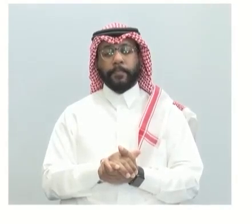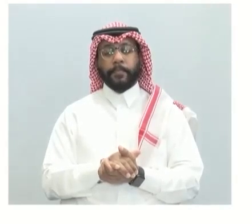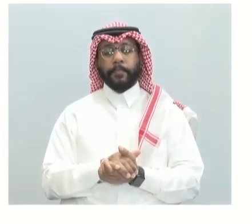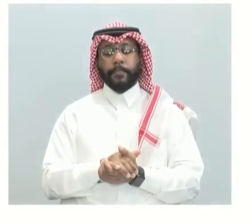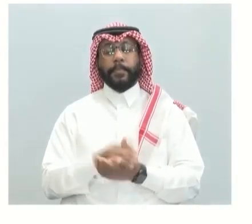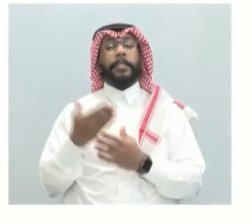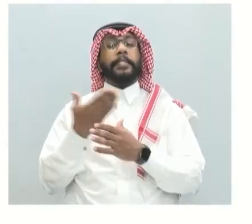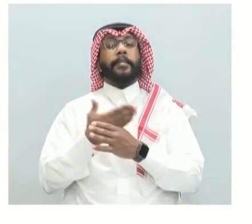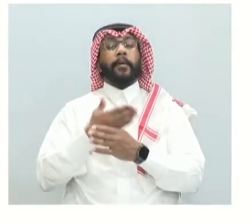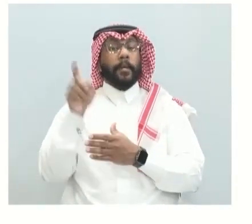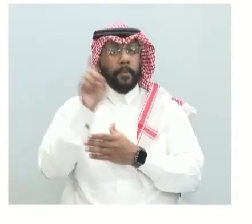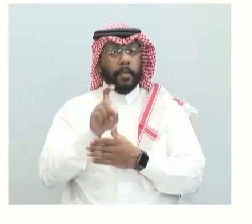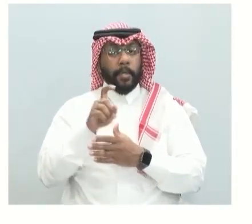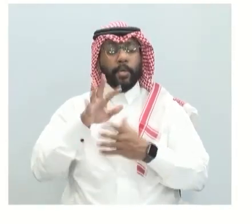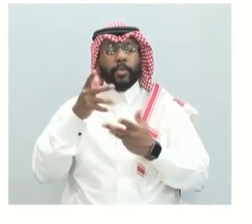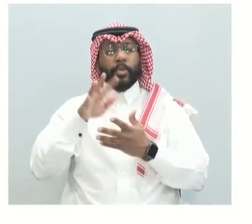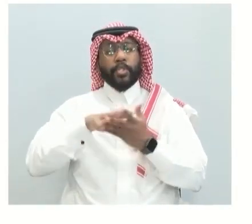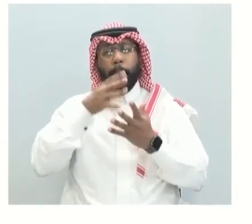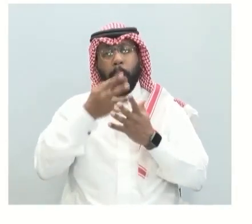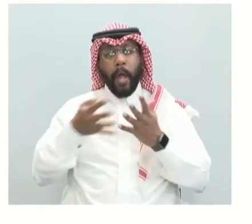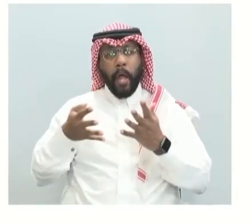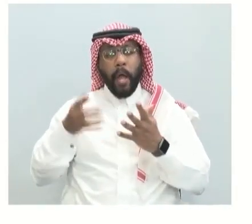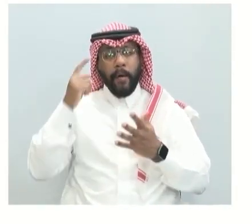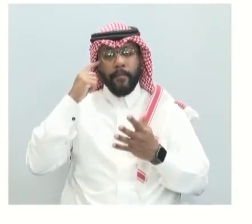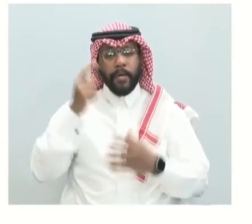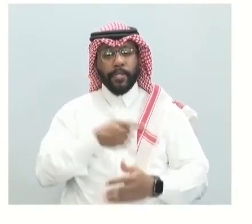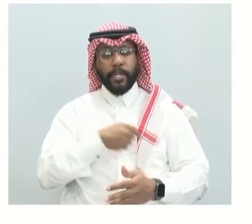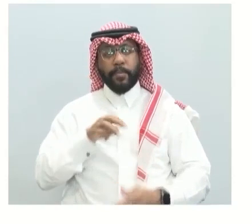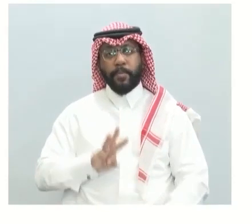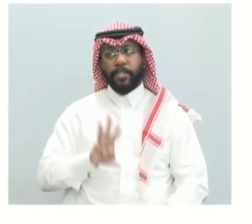طيب لماذا نطلق على الشبكه العنكبوتيه العالميه ww